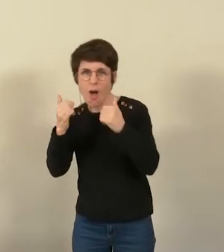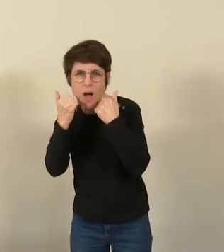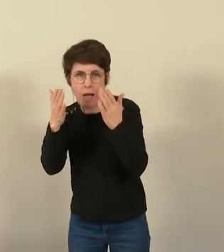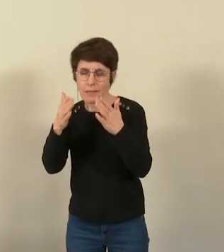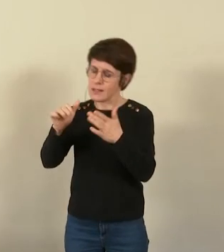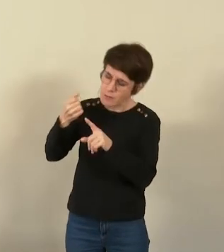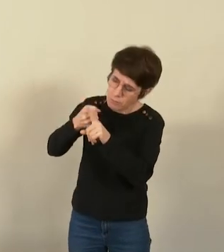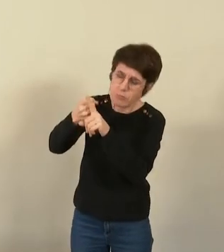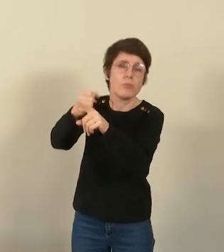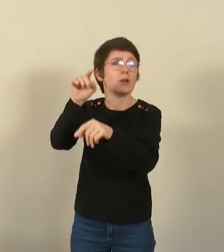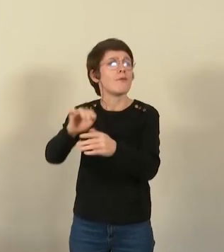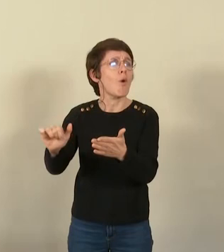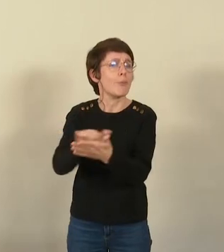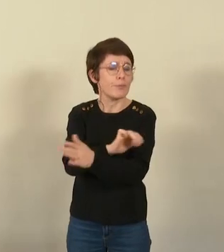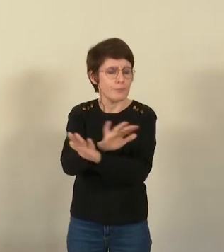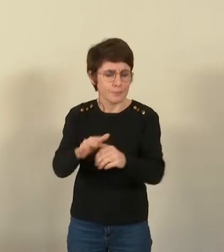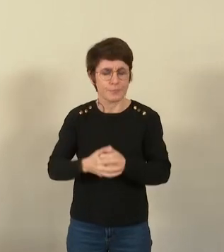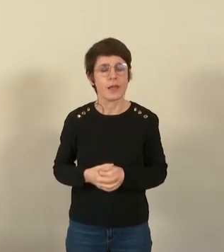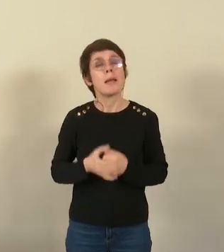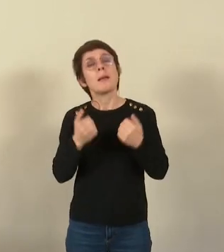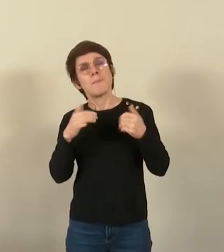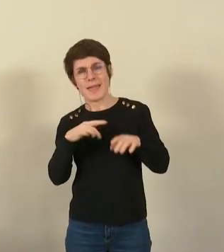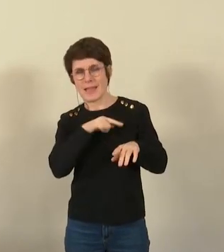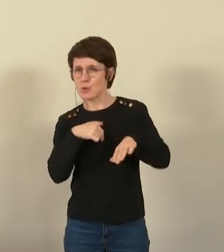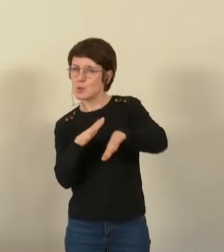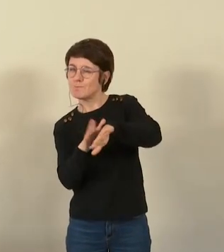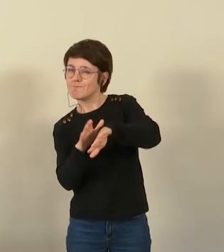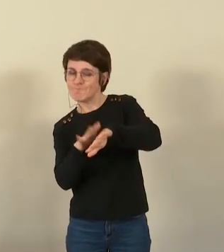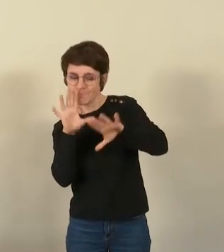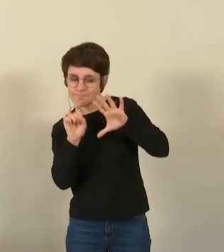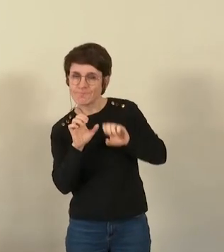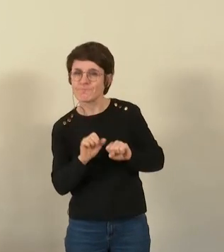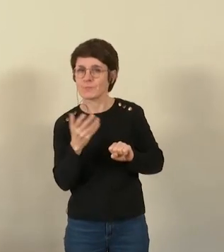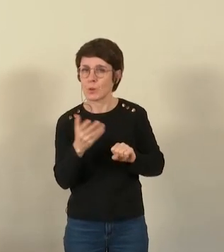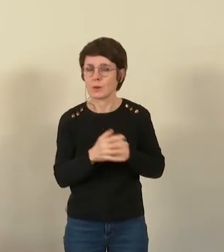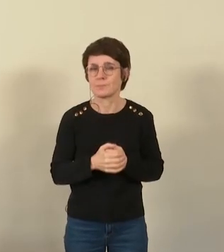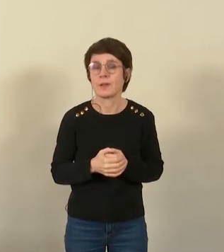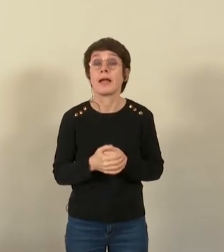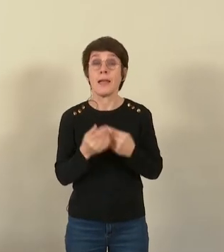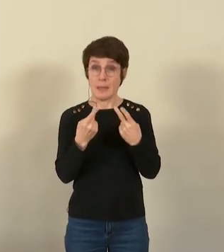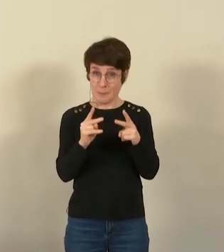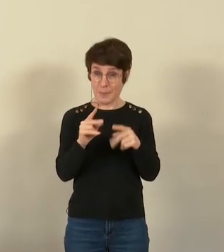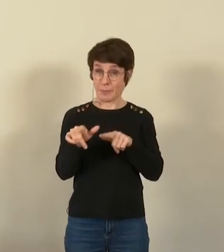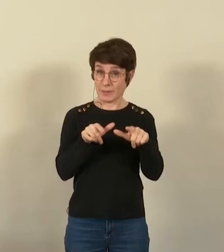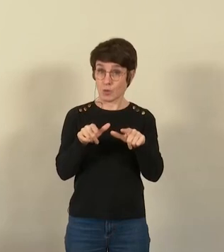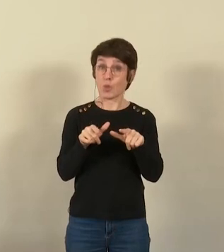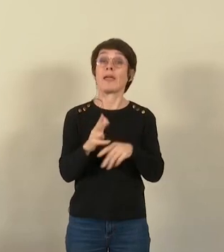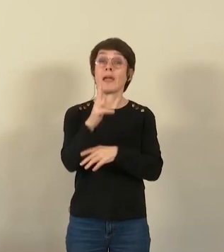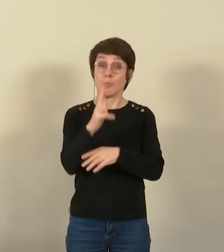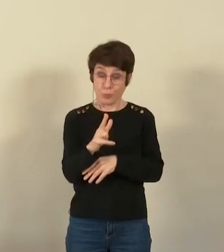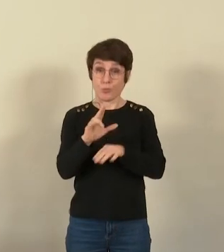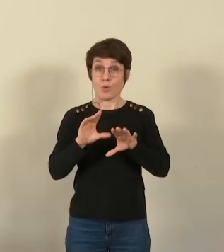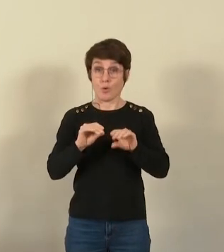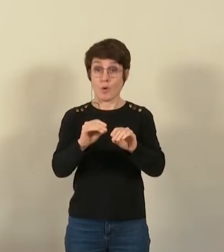toutefois cette délibération appelle de notre part quelques remarques déjà notons que si le permis loué est réellement entré en application en